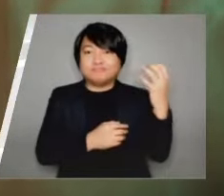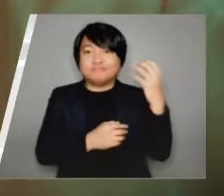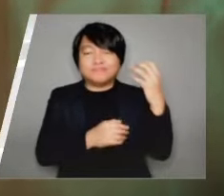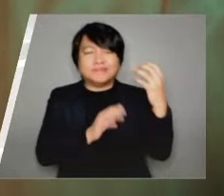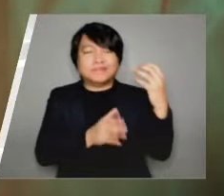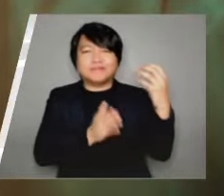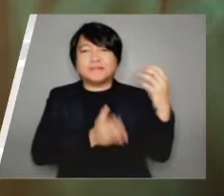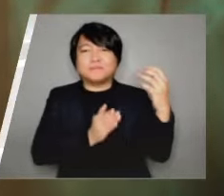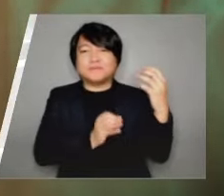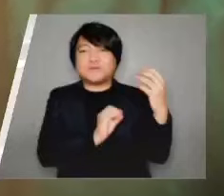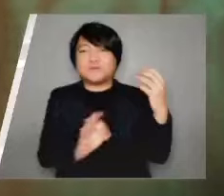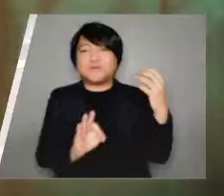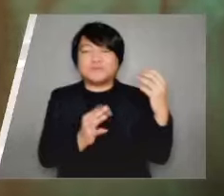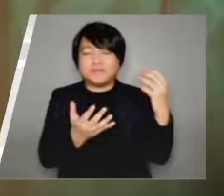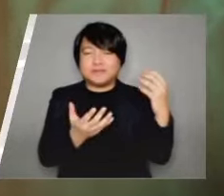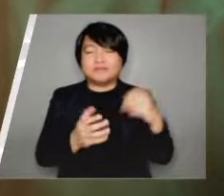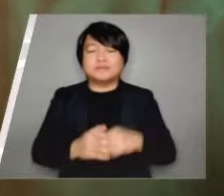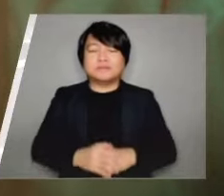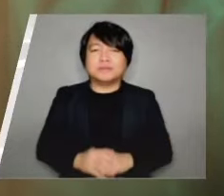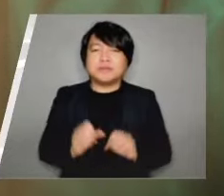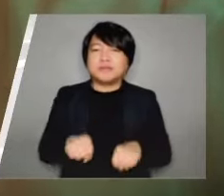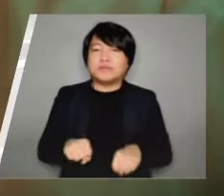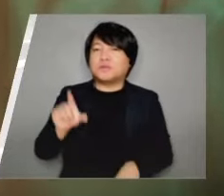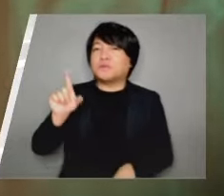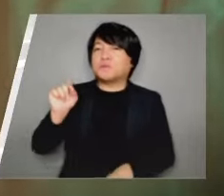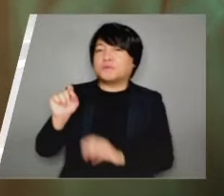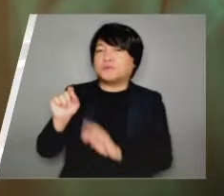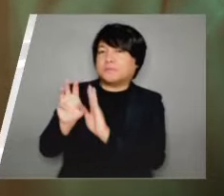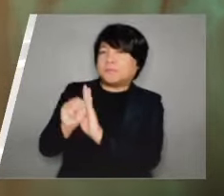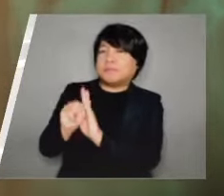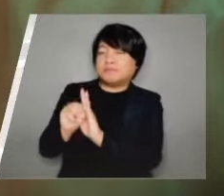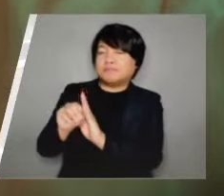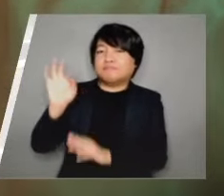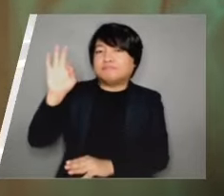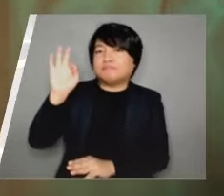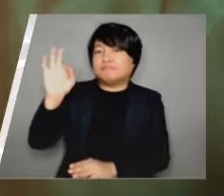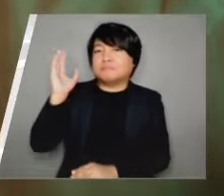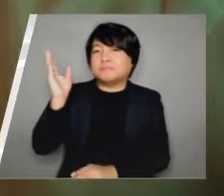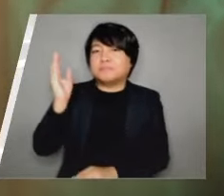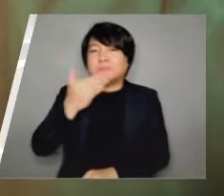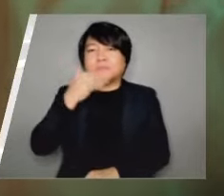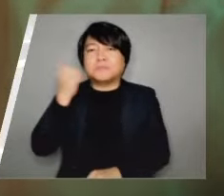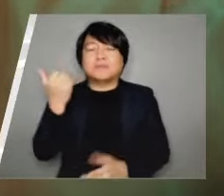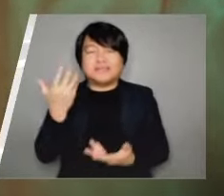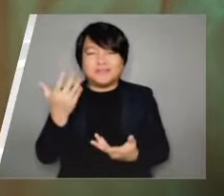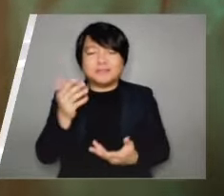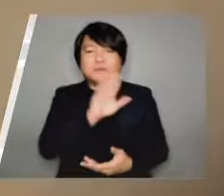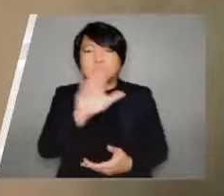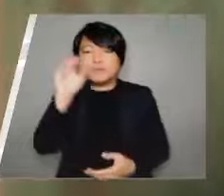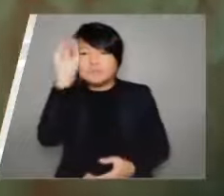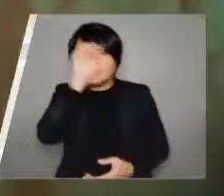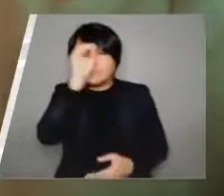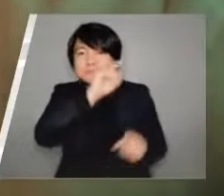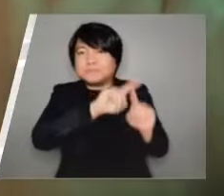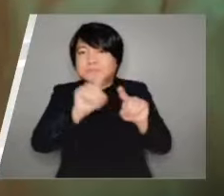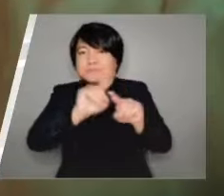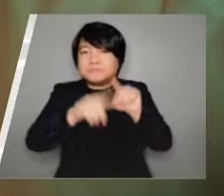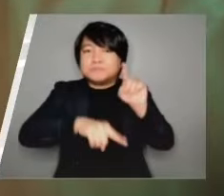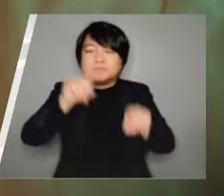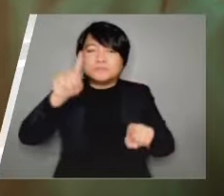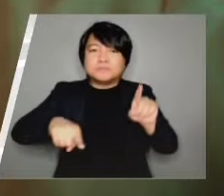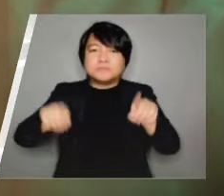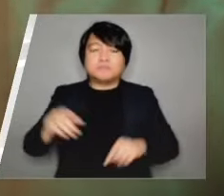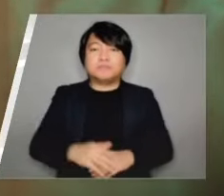karaniwang araw ng misa. At mas mahabang sermon sana tuwing feast day at iba pang espesyal na araw para sa simbahan. Habang sabi ng